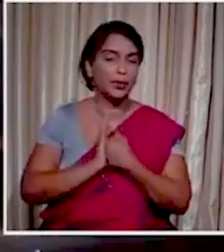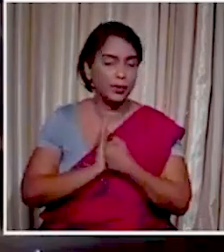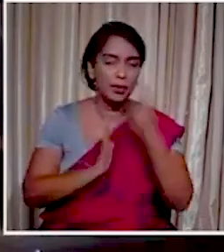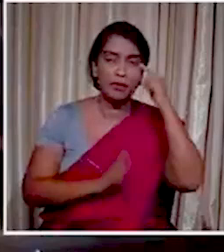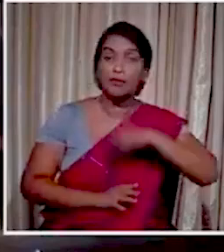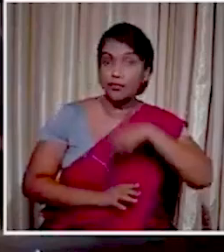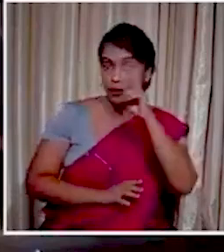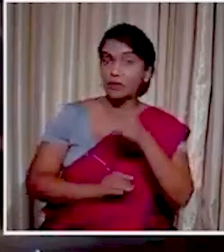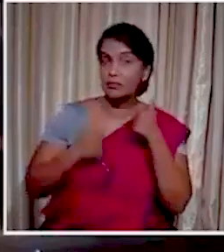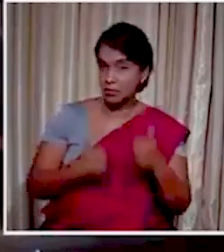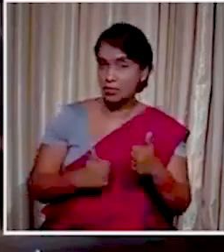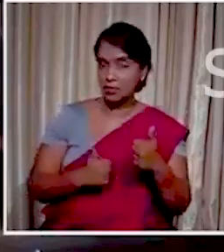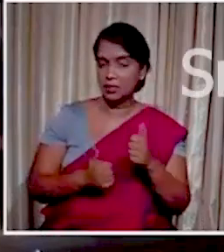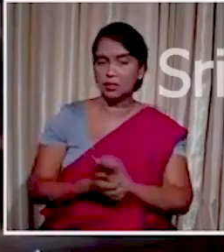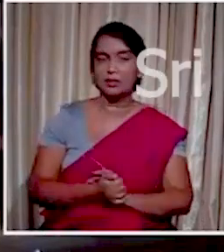विश्वास